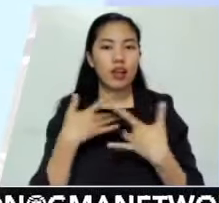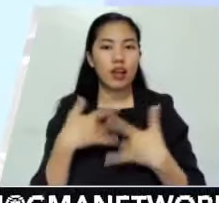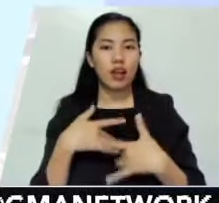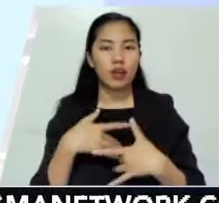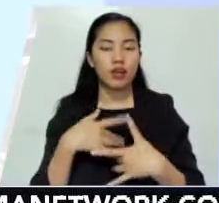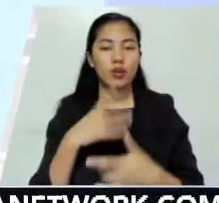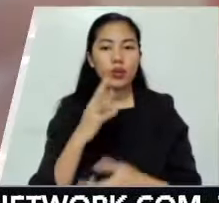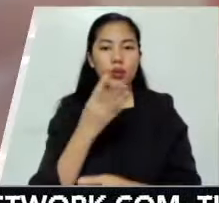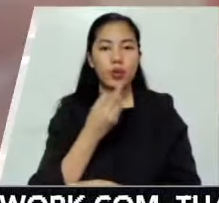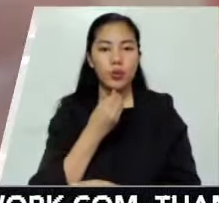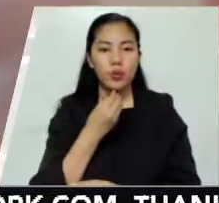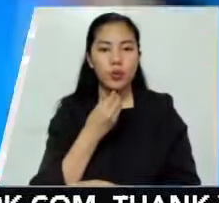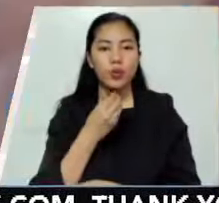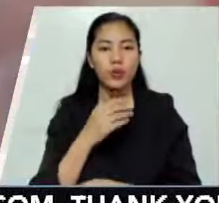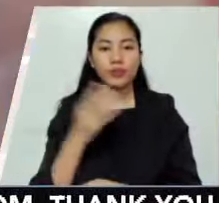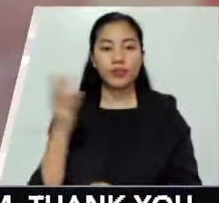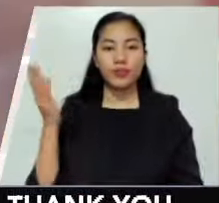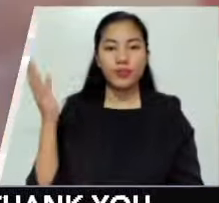IU.